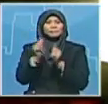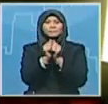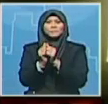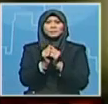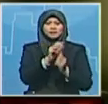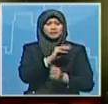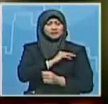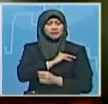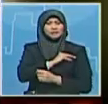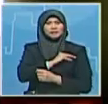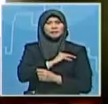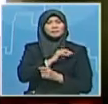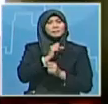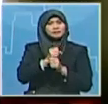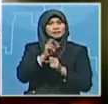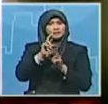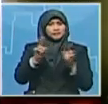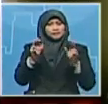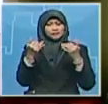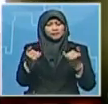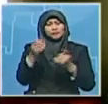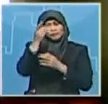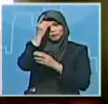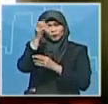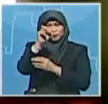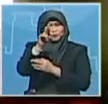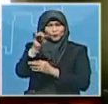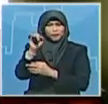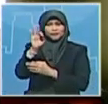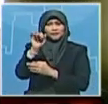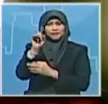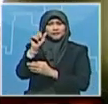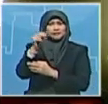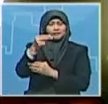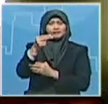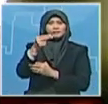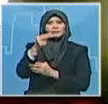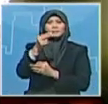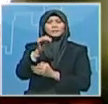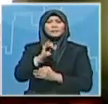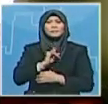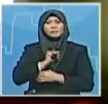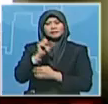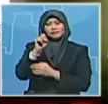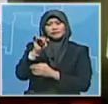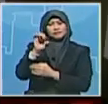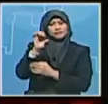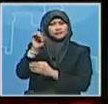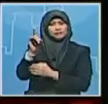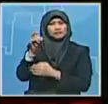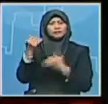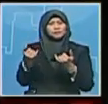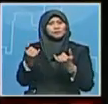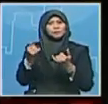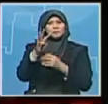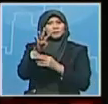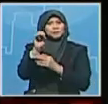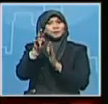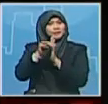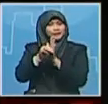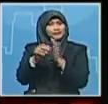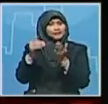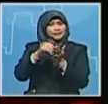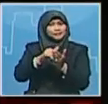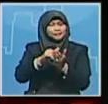Menteri Kerja Raya Yang Berhormat Datuk Seri Haji Fadil Haji Yusof. Saya menawar menemani anda untuk sekitar 40 minit berbaki menggantikan Suhaimi